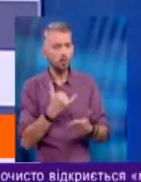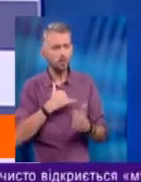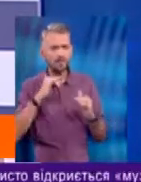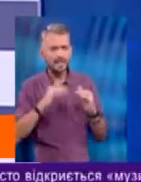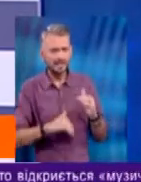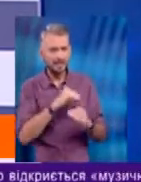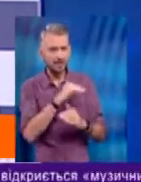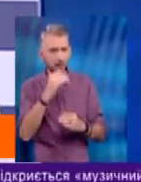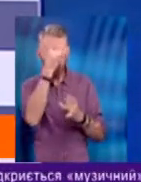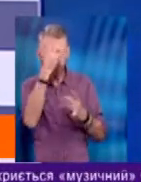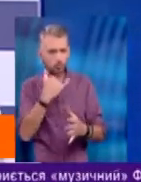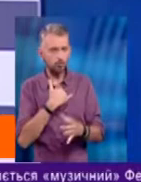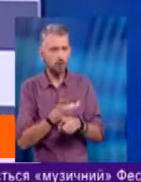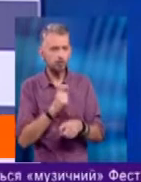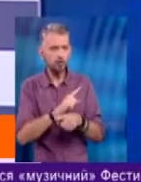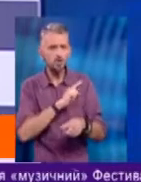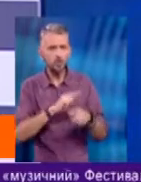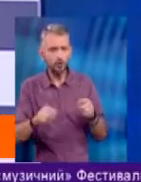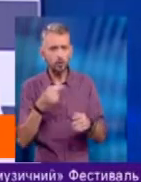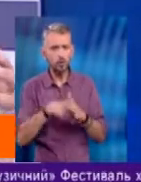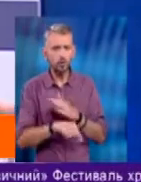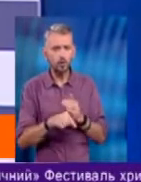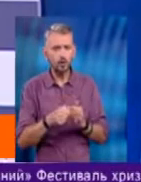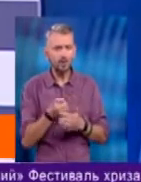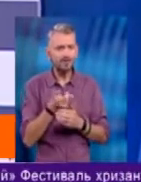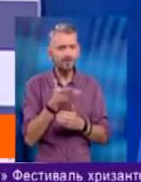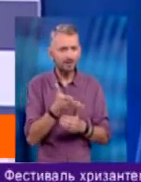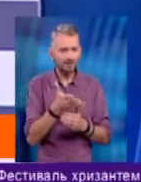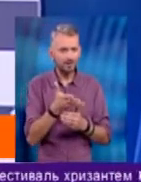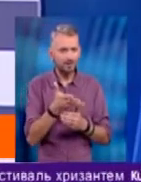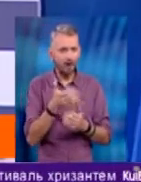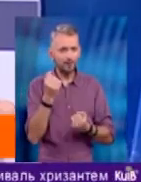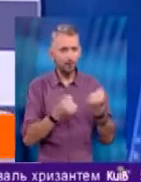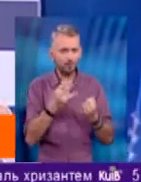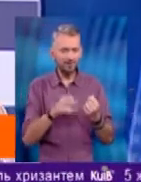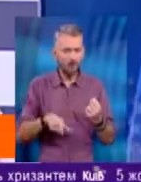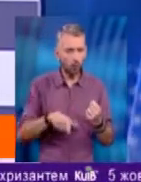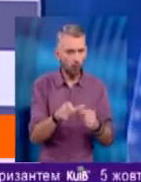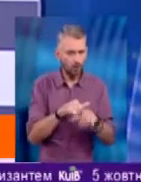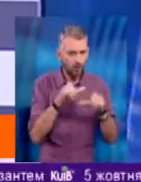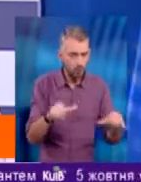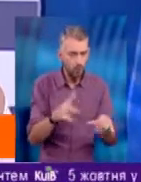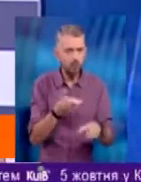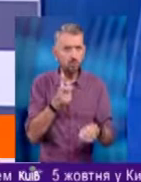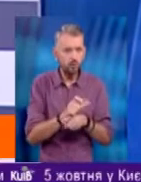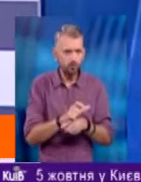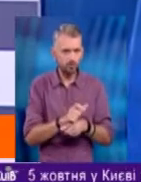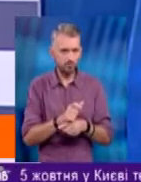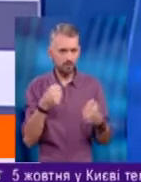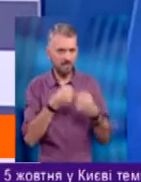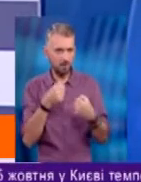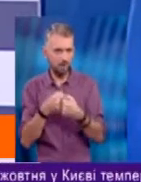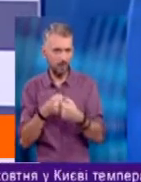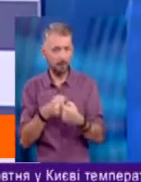культури, то в нас дуже швидко, тобто щільність автомобілів на дорогах збільшується, і це спричиняє більшу щільність ДТП. Тому я кажу про те,